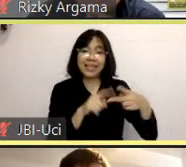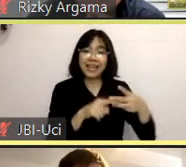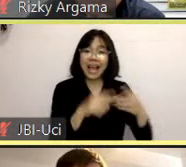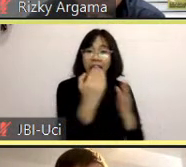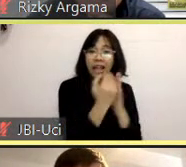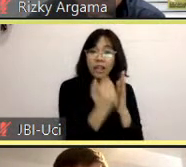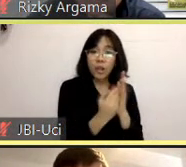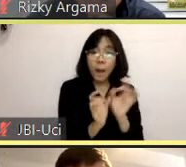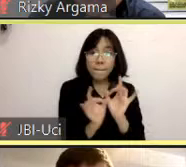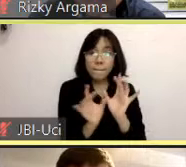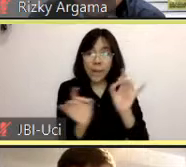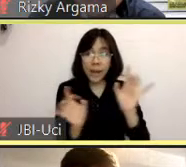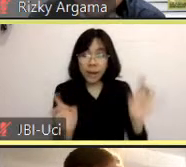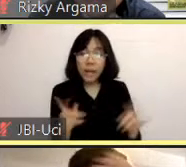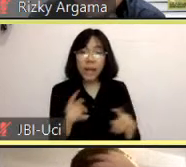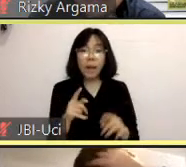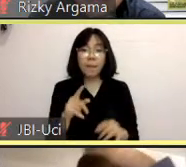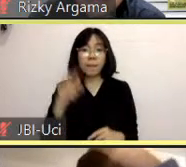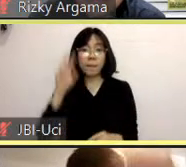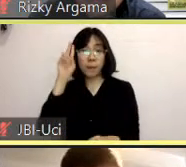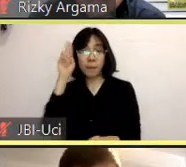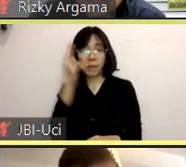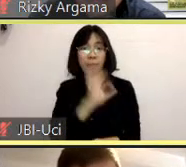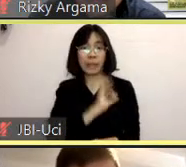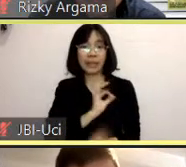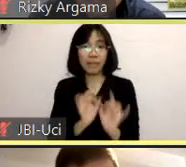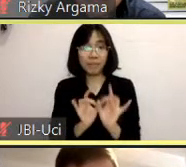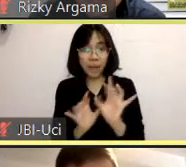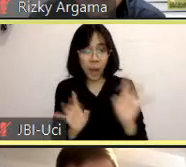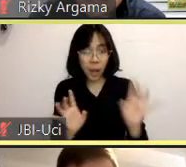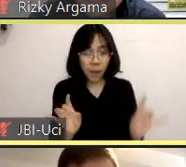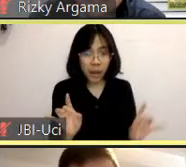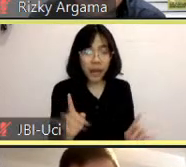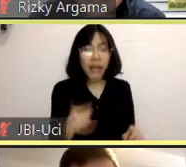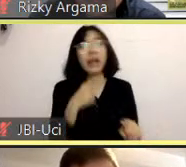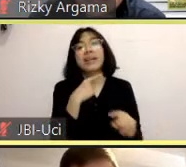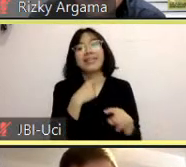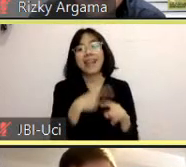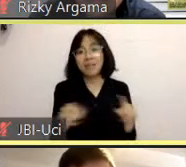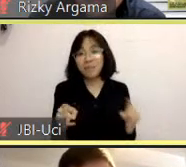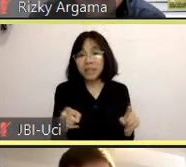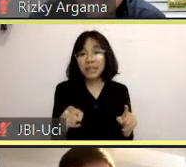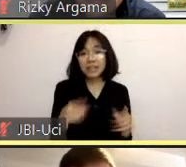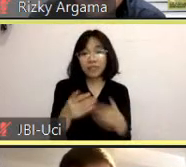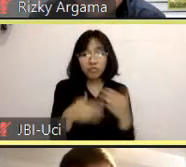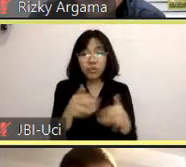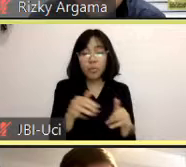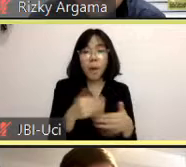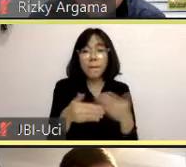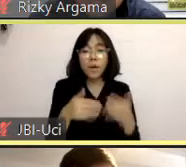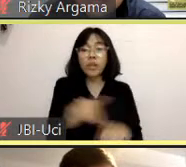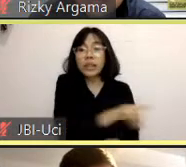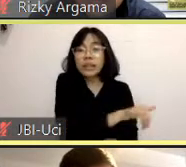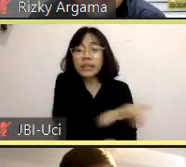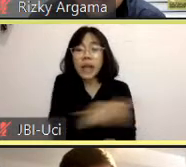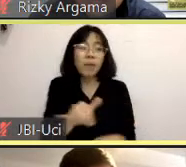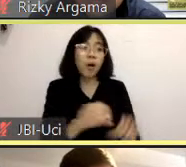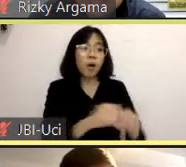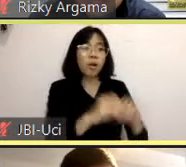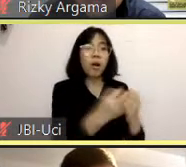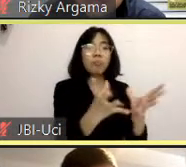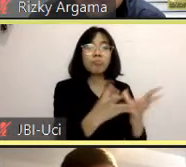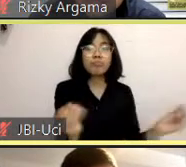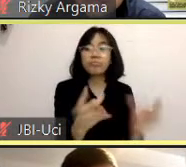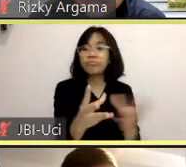organisasi dari tiga era ini, kesamaannya adalah semua tidak ada yang melalui proses pengadilan. Nah,